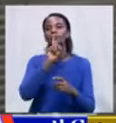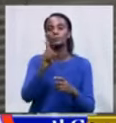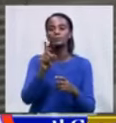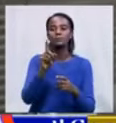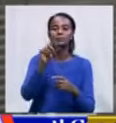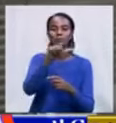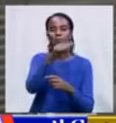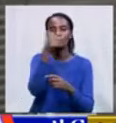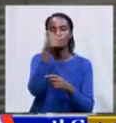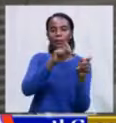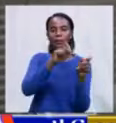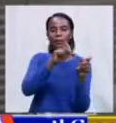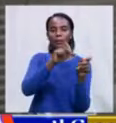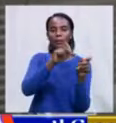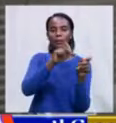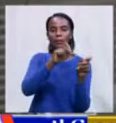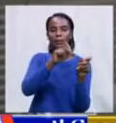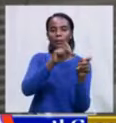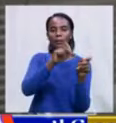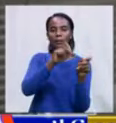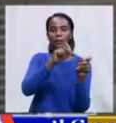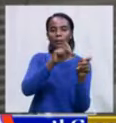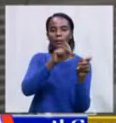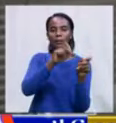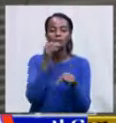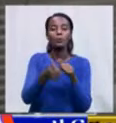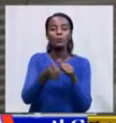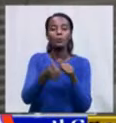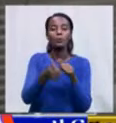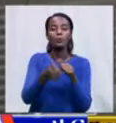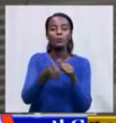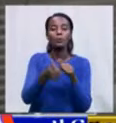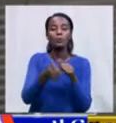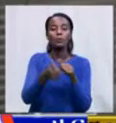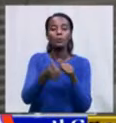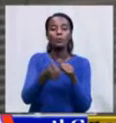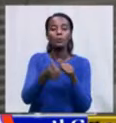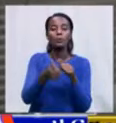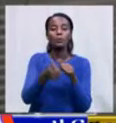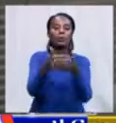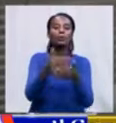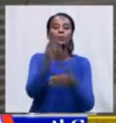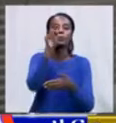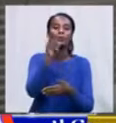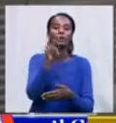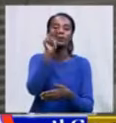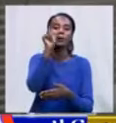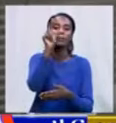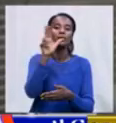50 ቤት ነው ያለው ከዘንድሮ። ዋናው ነገር የቀረበው ማዳበሪያ